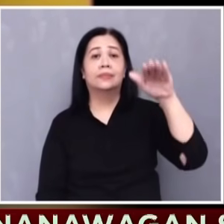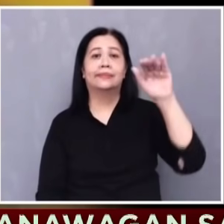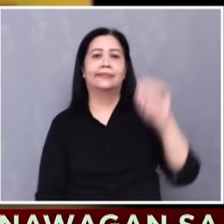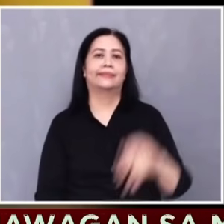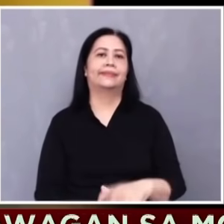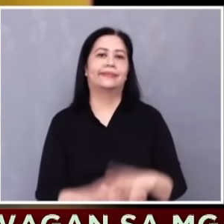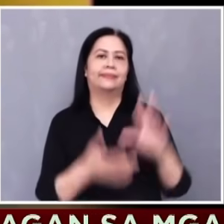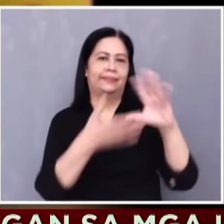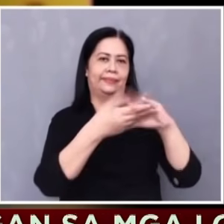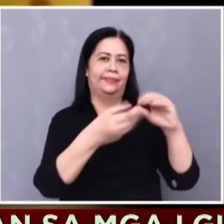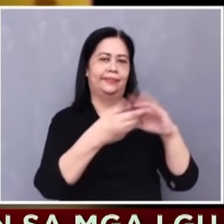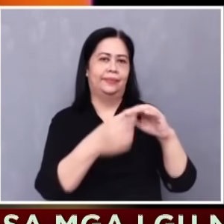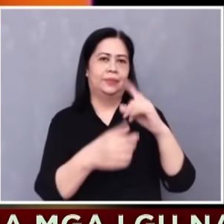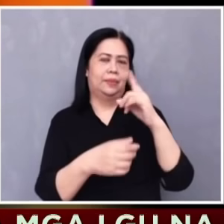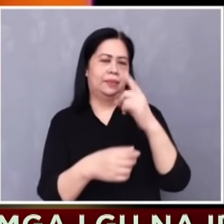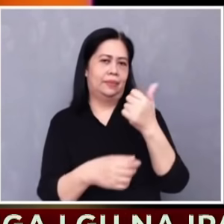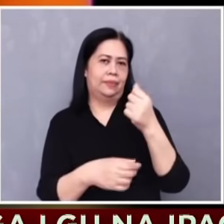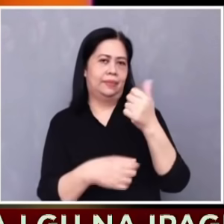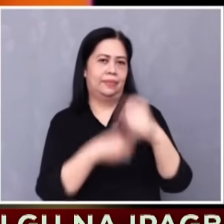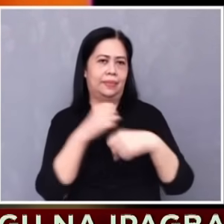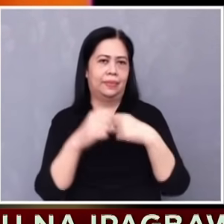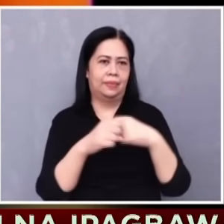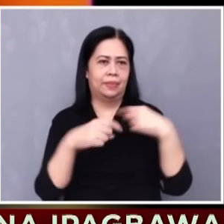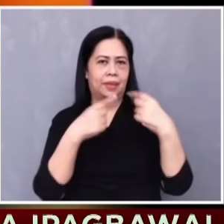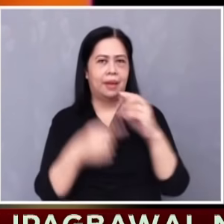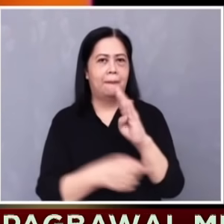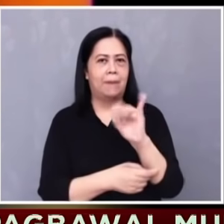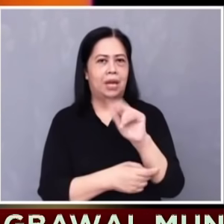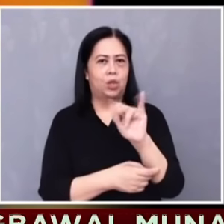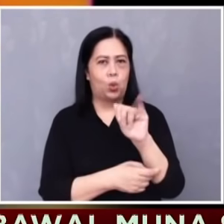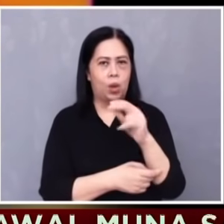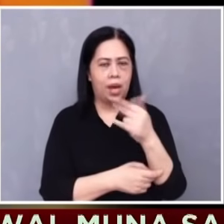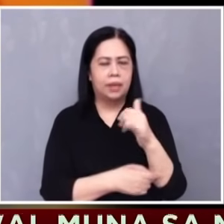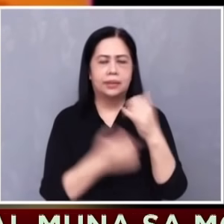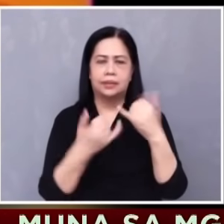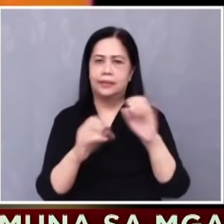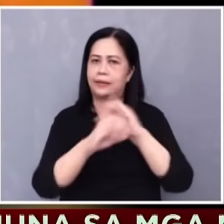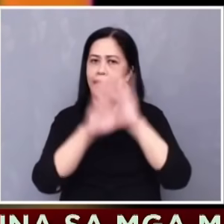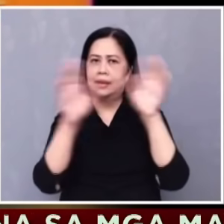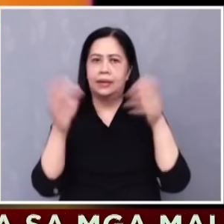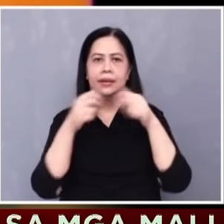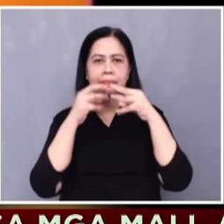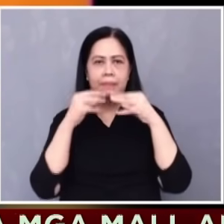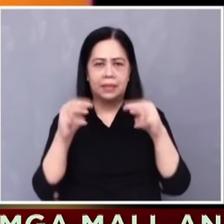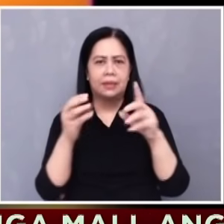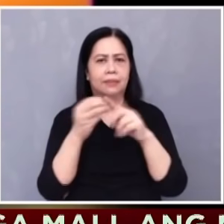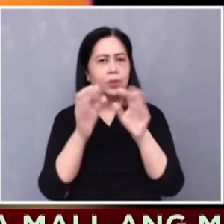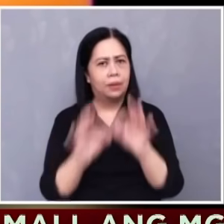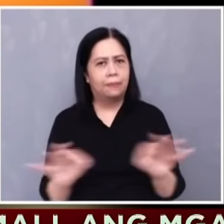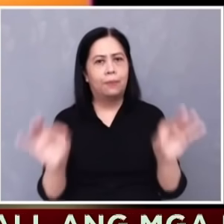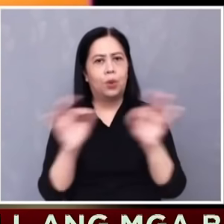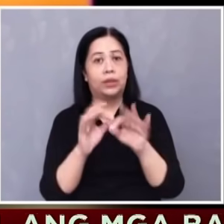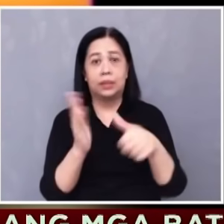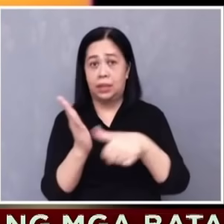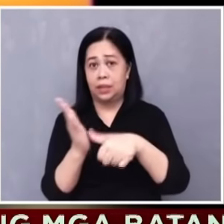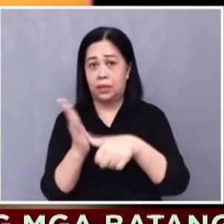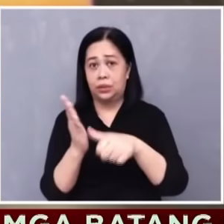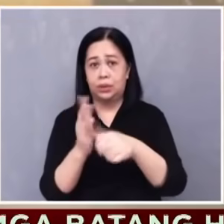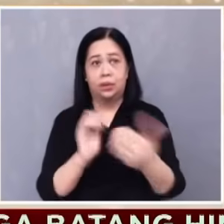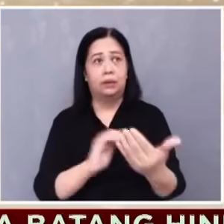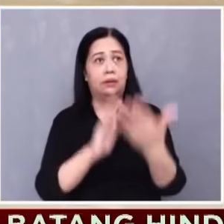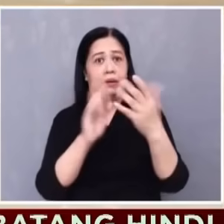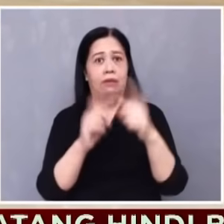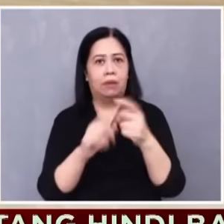mula nang nilikha ng grupo nilang Banyuhay, malinaw pa rin daw ang mensahe ni Heber tungkol sa kahalagahan ng halalan sa harap ng mga